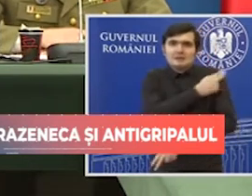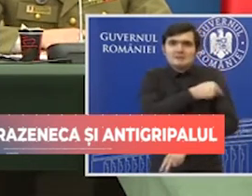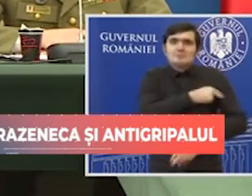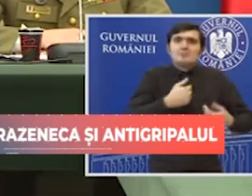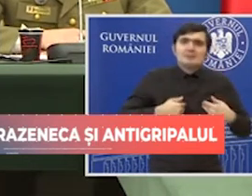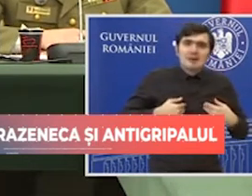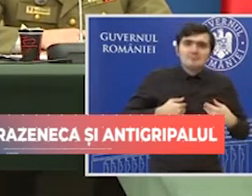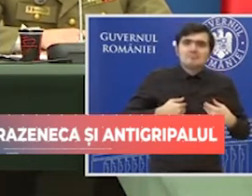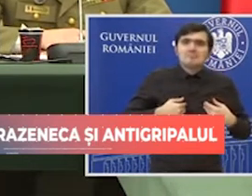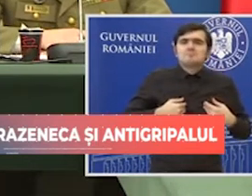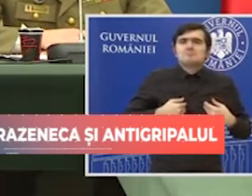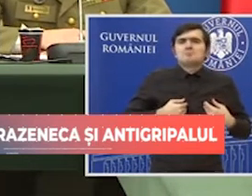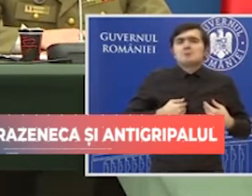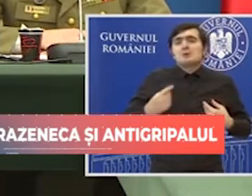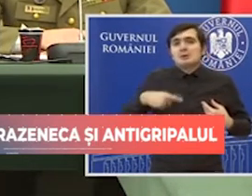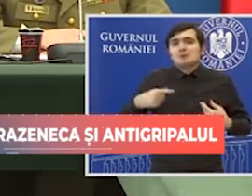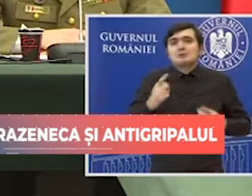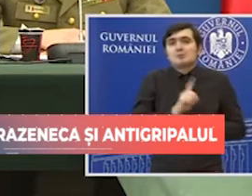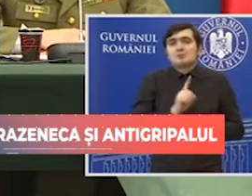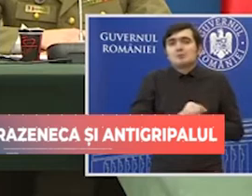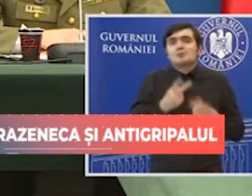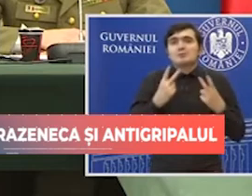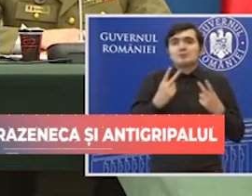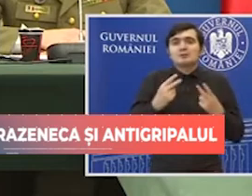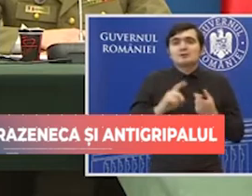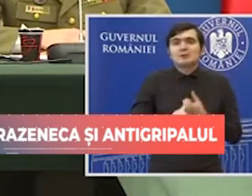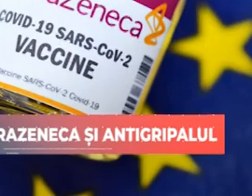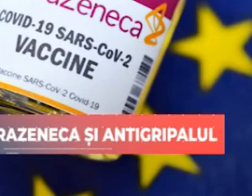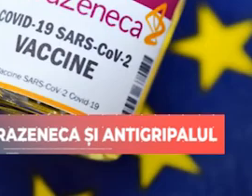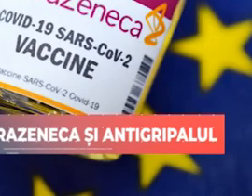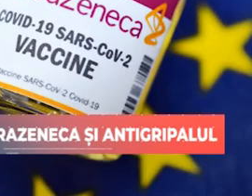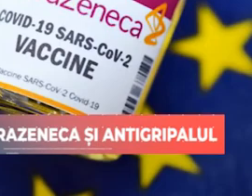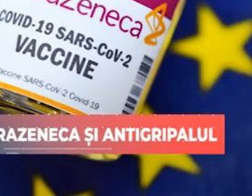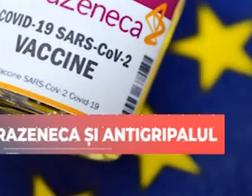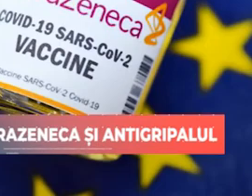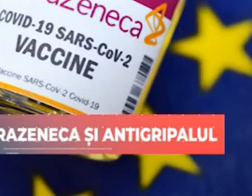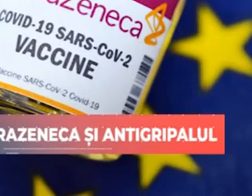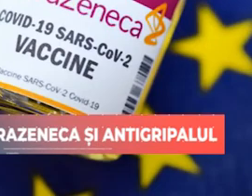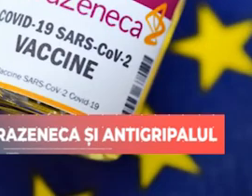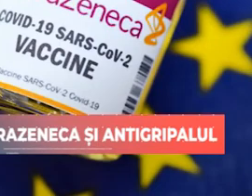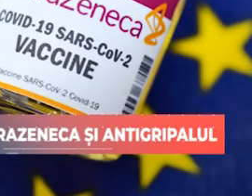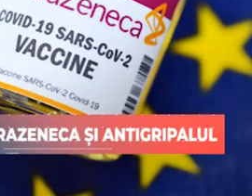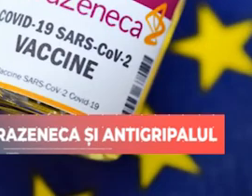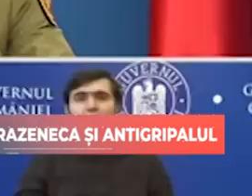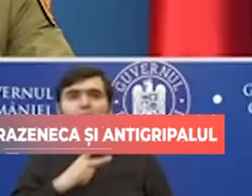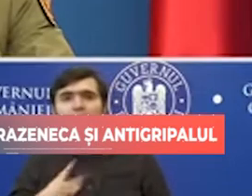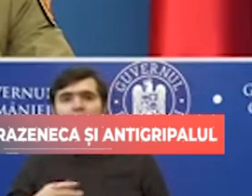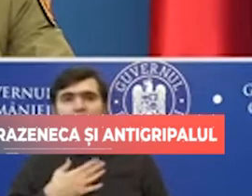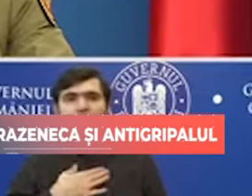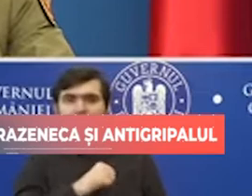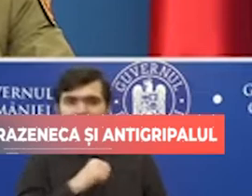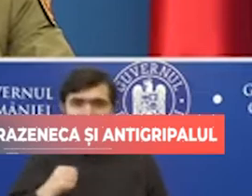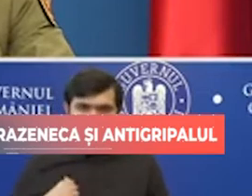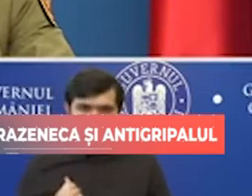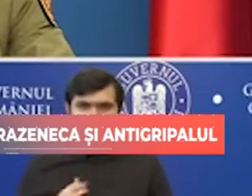un lucru cât se poate de important din punct de vedere al riscului individual. Gheorghiță a comparat acest vaccin cu antigripalul. Vă